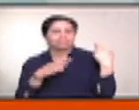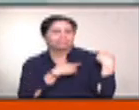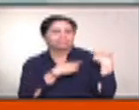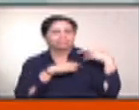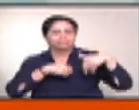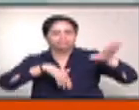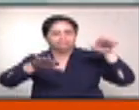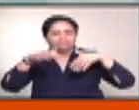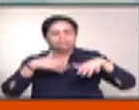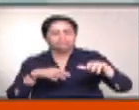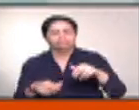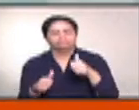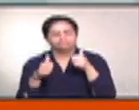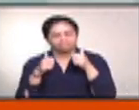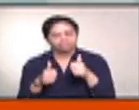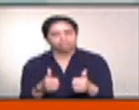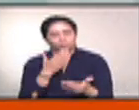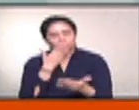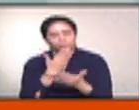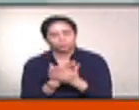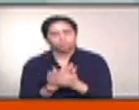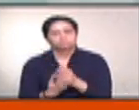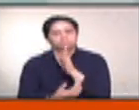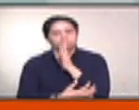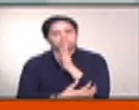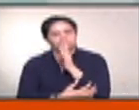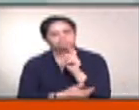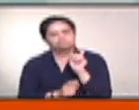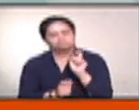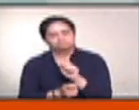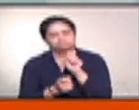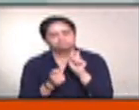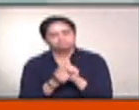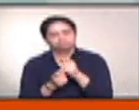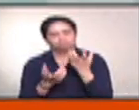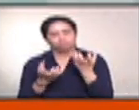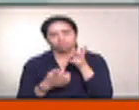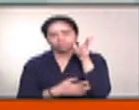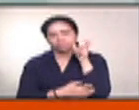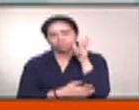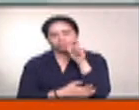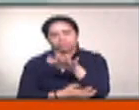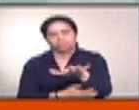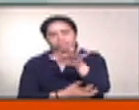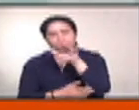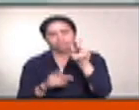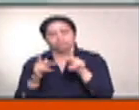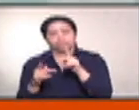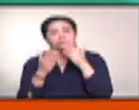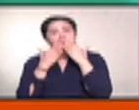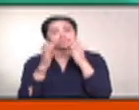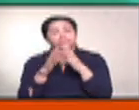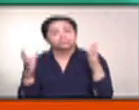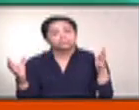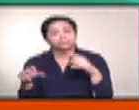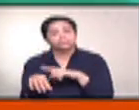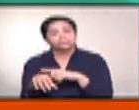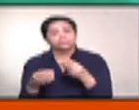yon. Well said, ma'am. Talagang nasabi niyo na po yung gusto marinig ng ating mga netizen. Maraming salamat